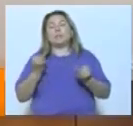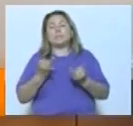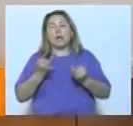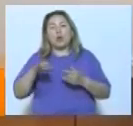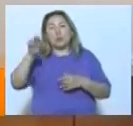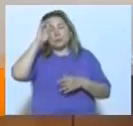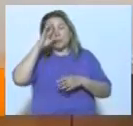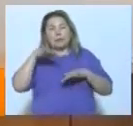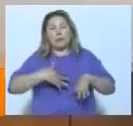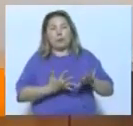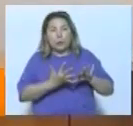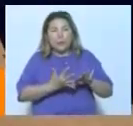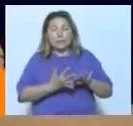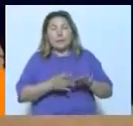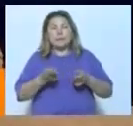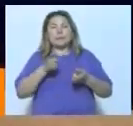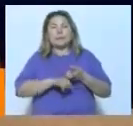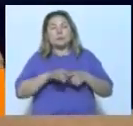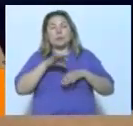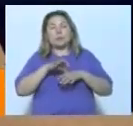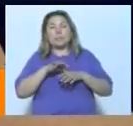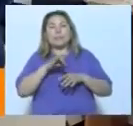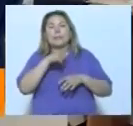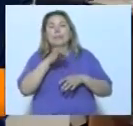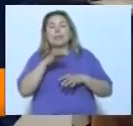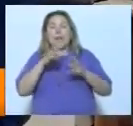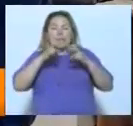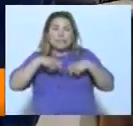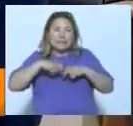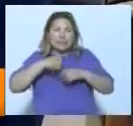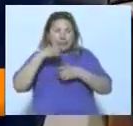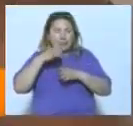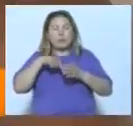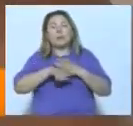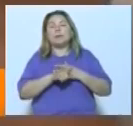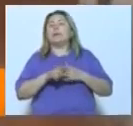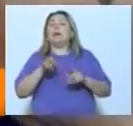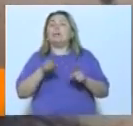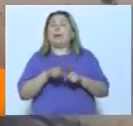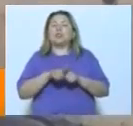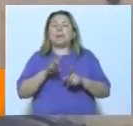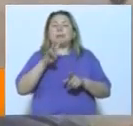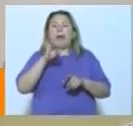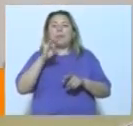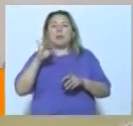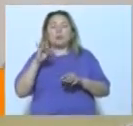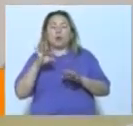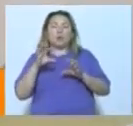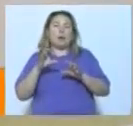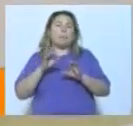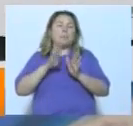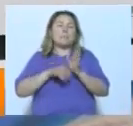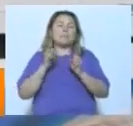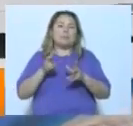море. Работа Талгата Сисенова связана с проведением гидрографических исследований, батиметрии, а также навигационной безопасностью и поддержкой